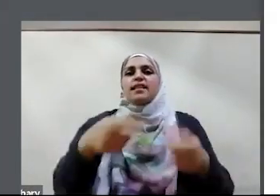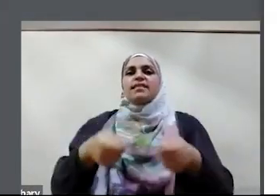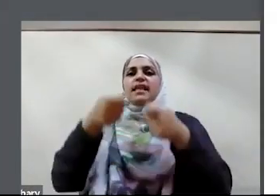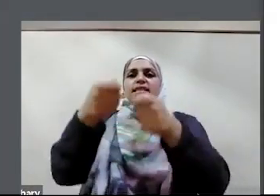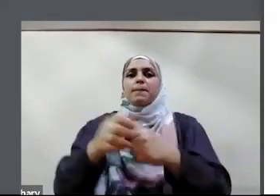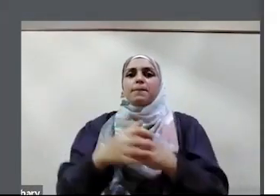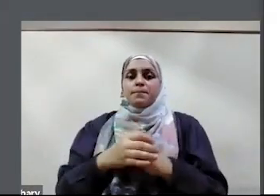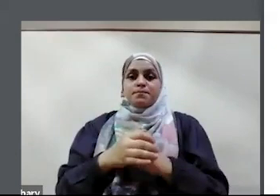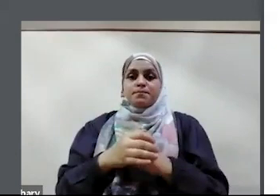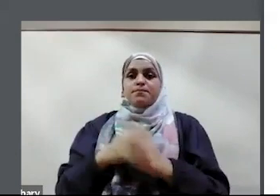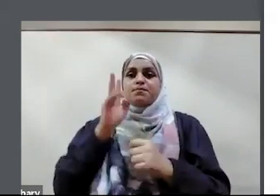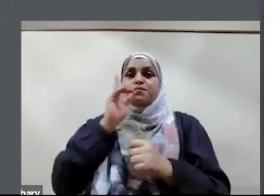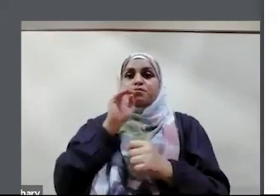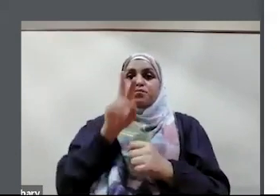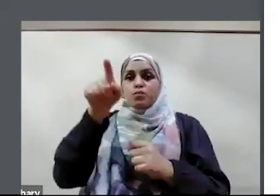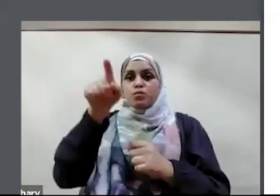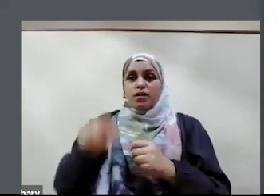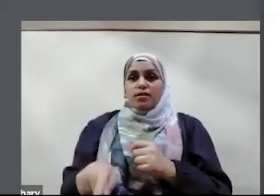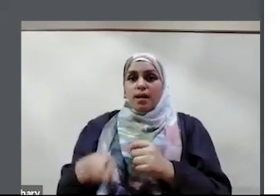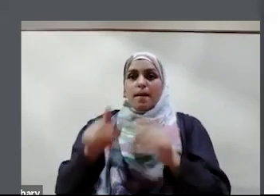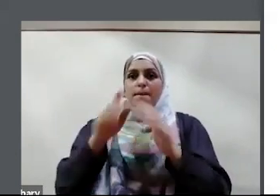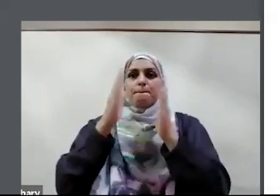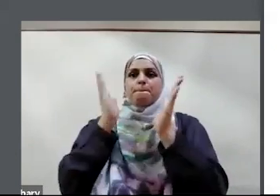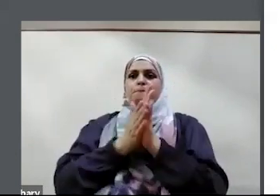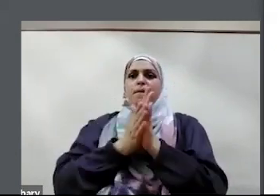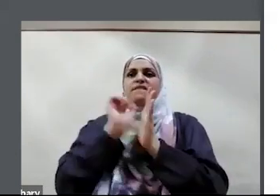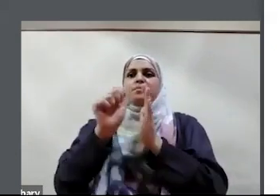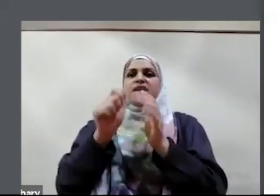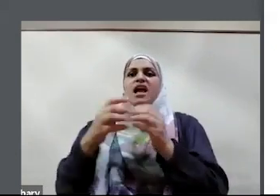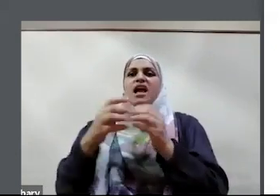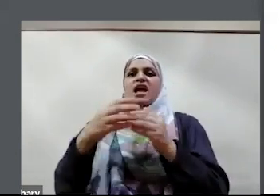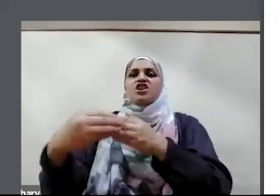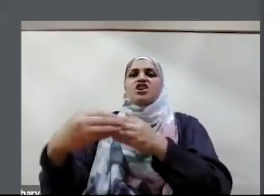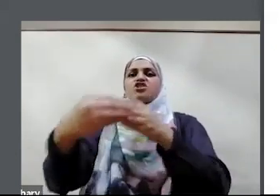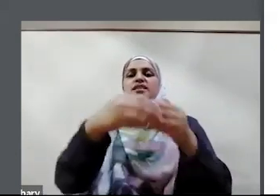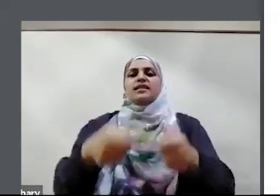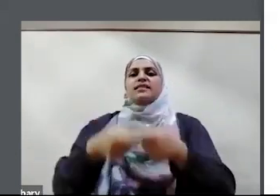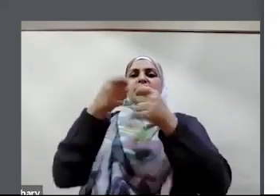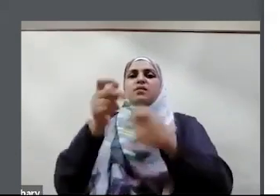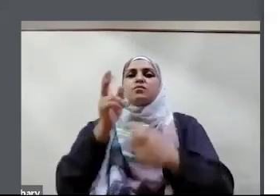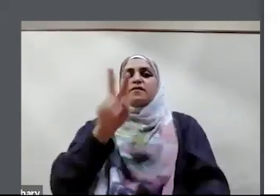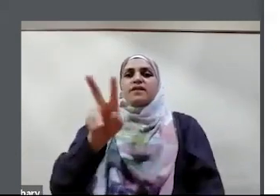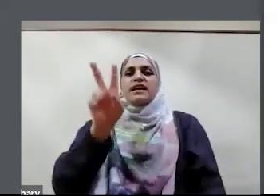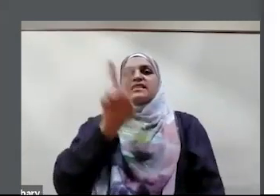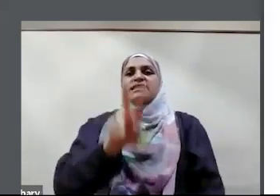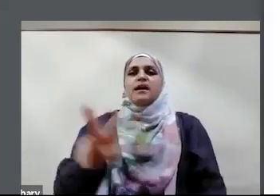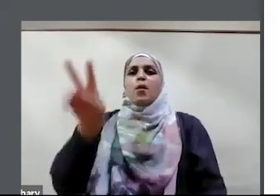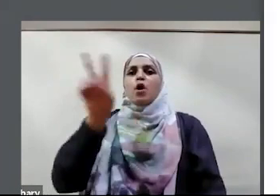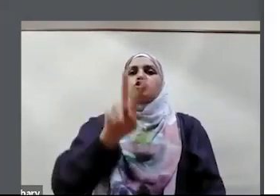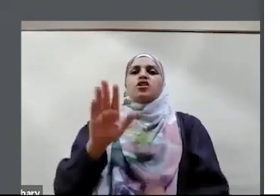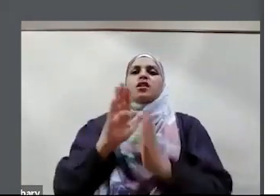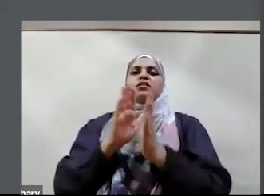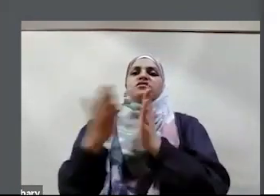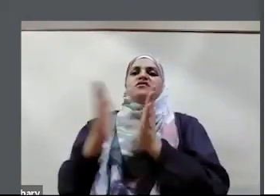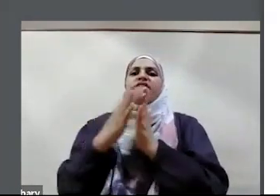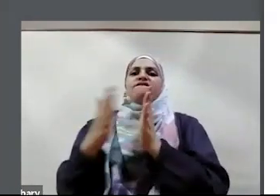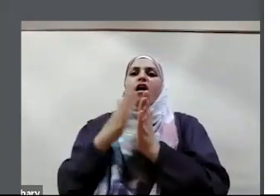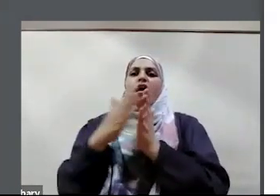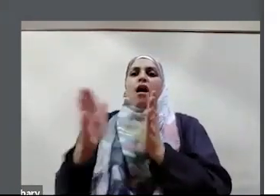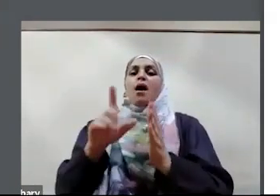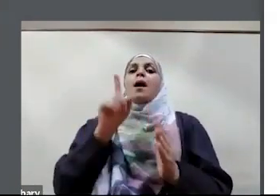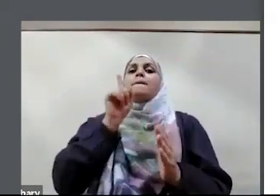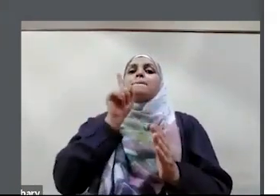ده بيكون المستند بتاع ارشادات التقديم. زي ما انتم شايفين هو 27 صفحه، بس ده مش معناه خالص ان انا